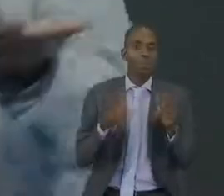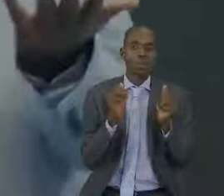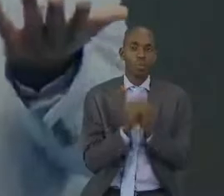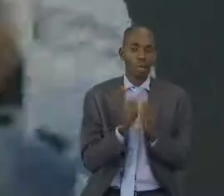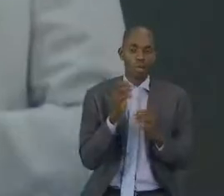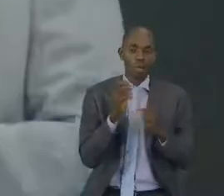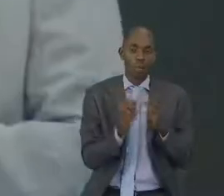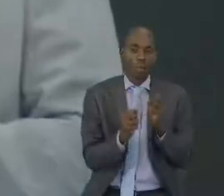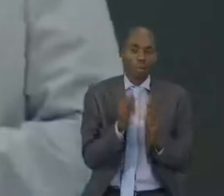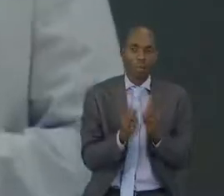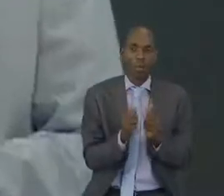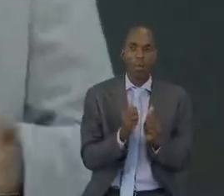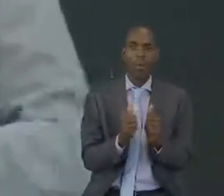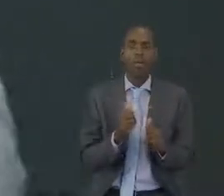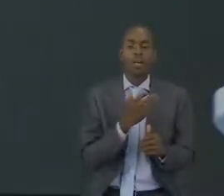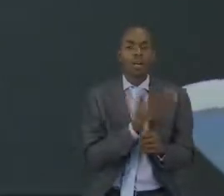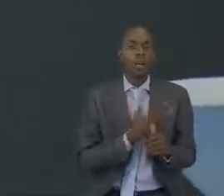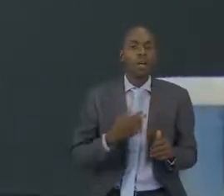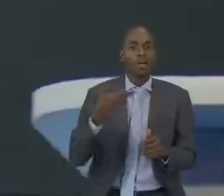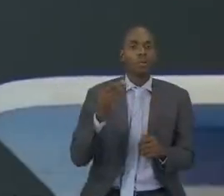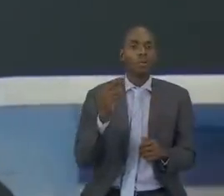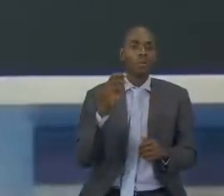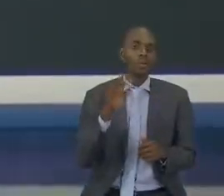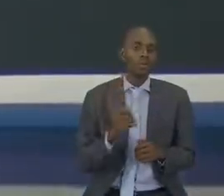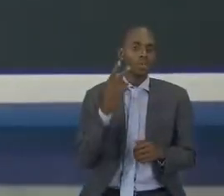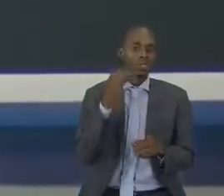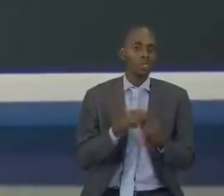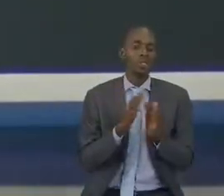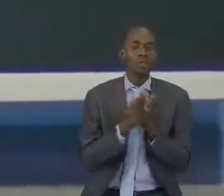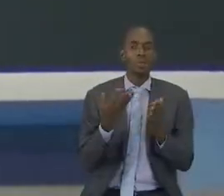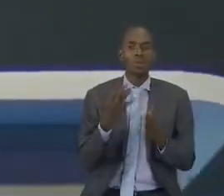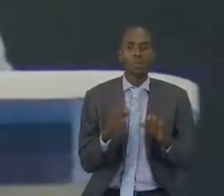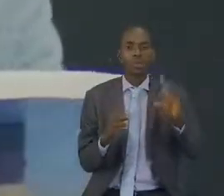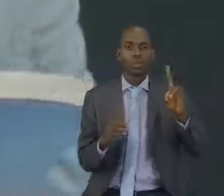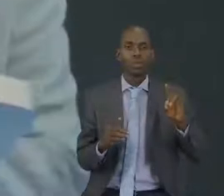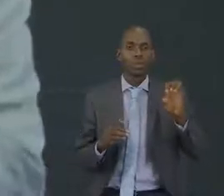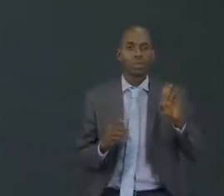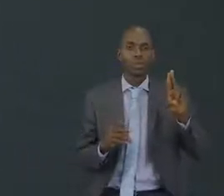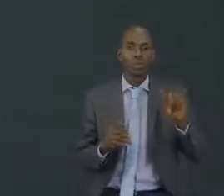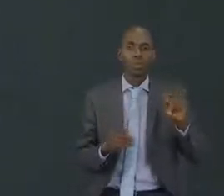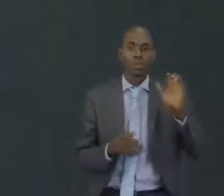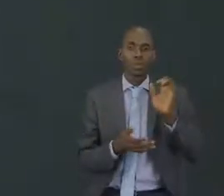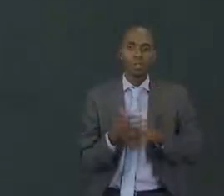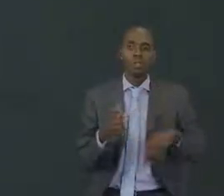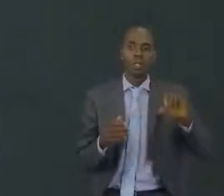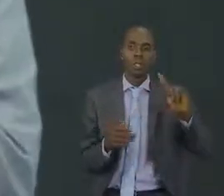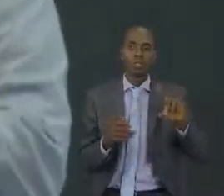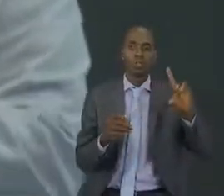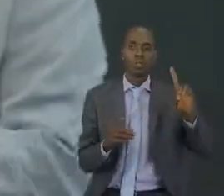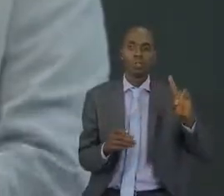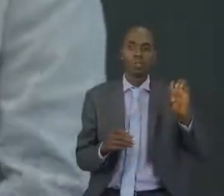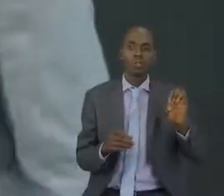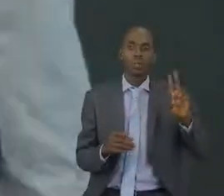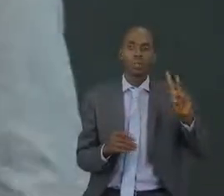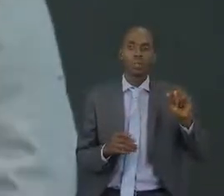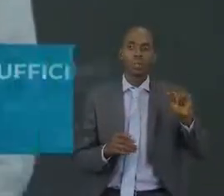miel. Voyons Deutéronome 11. Deutéronome 11,